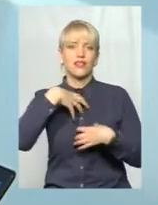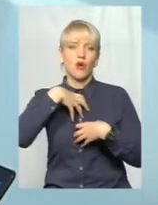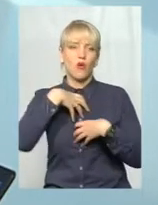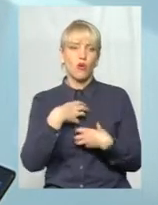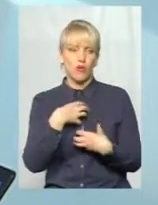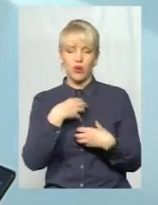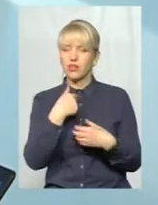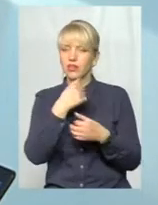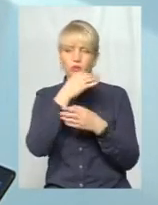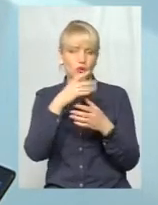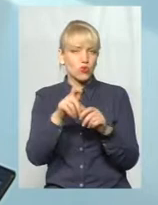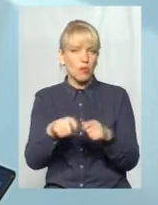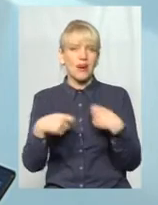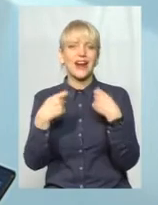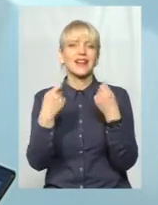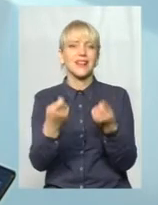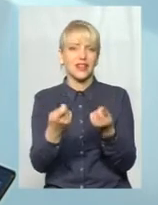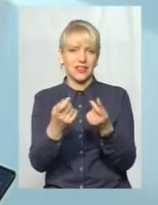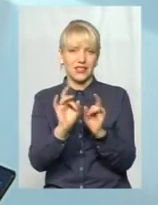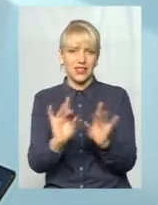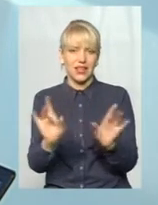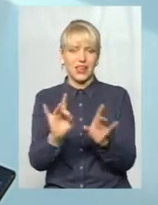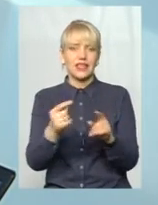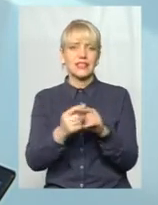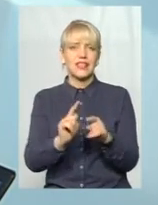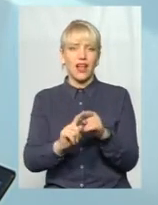не передати, навіть не уявляю, як це взагалі думати